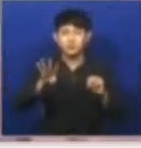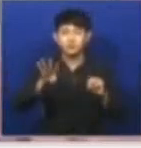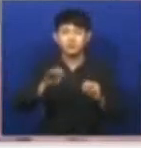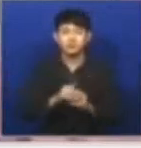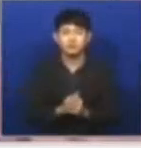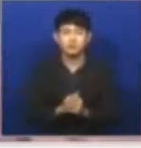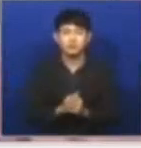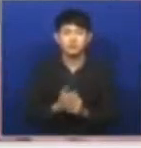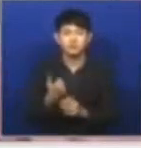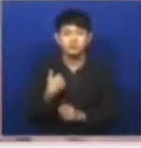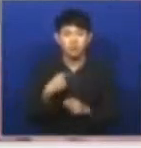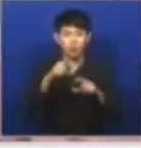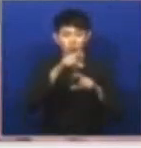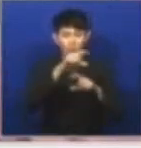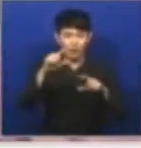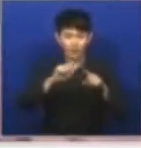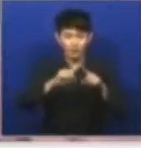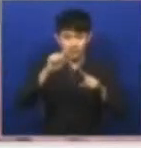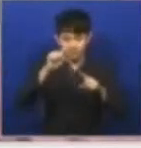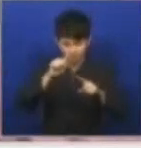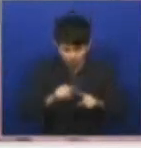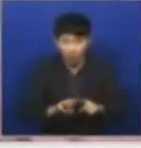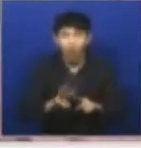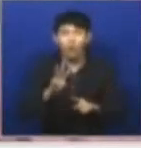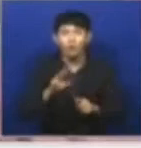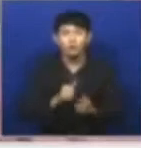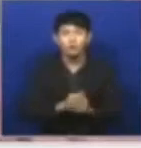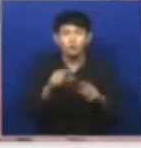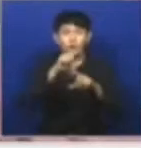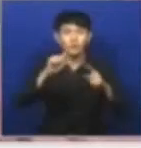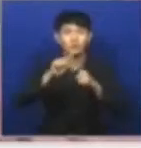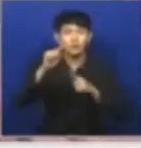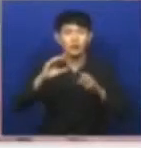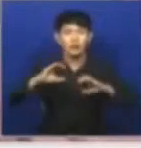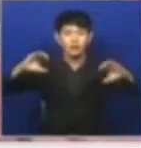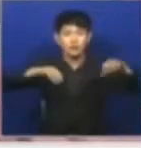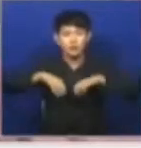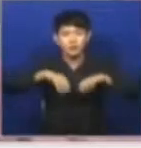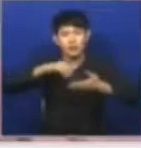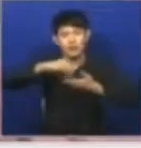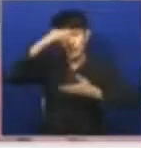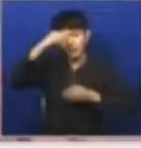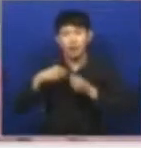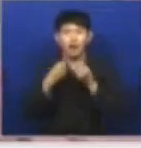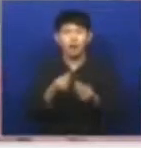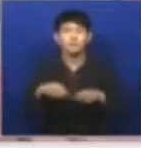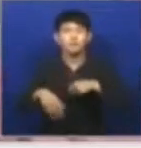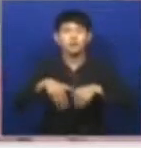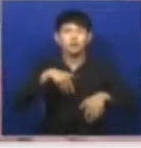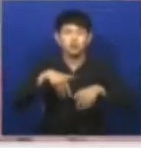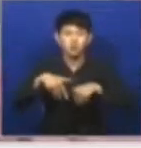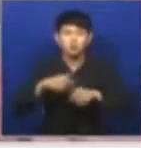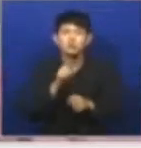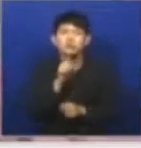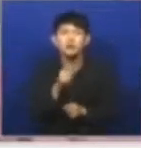ไว้6 วรรควรรคแรกรัฐต้องจัดการศึกษาให้ประชาชนทุกคนท่านปฏิรูปยังไง